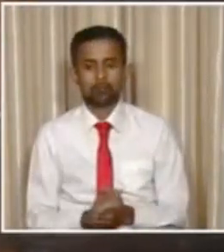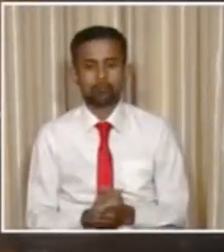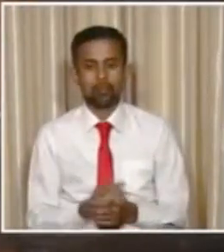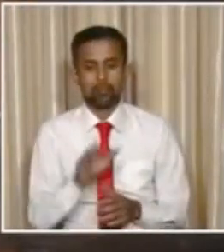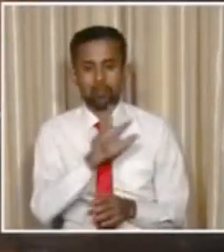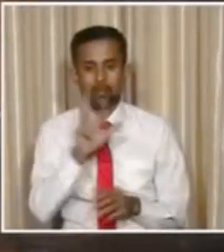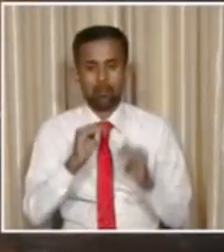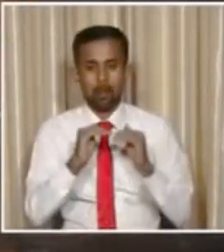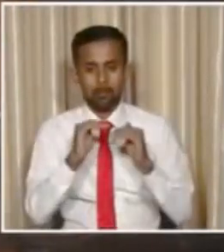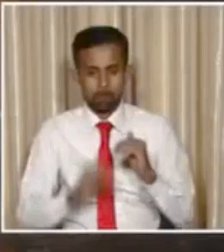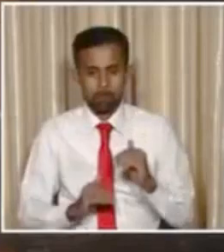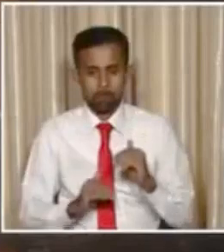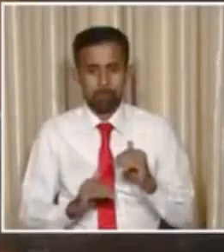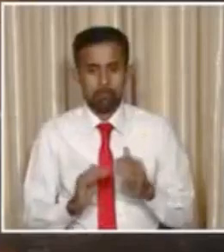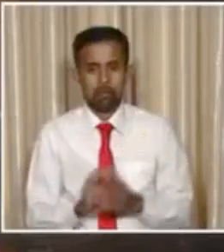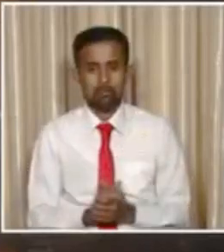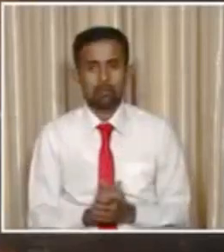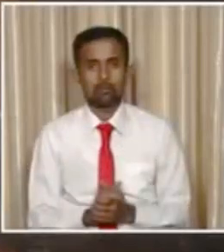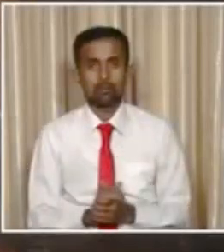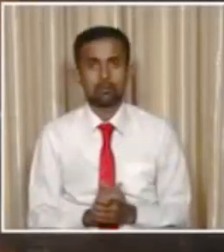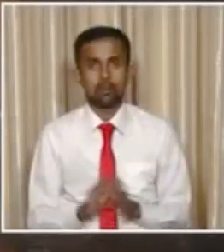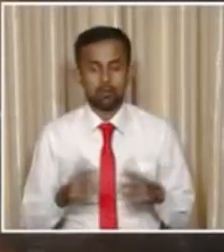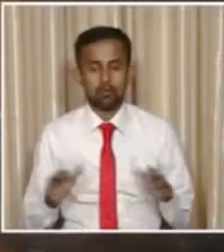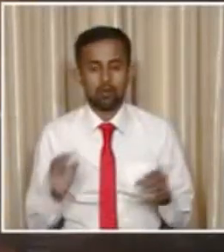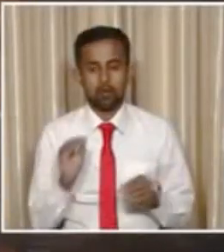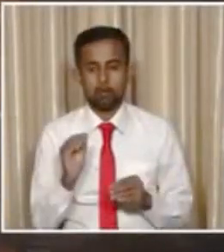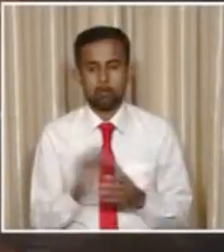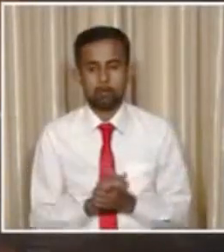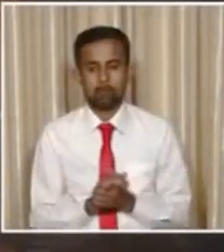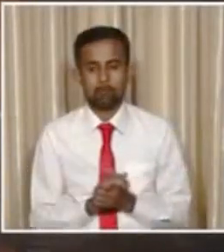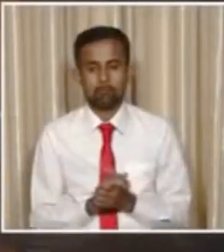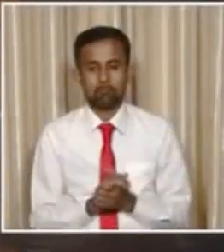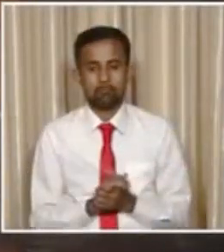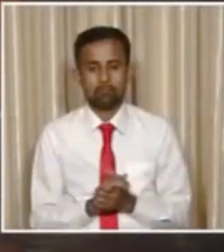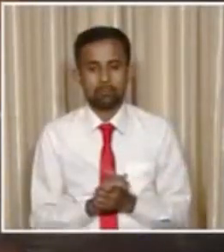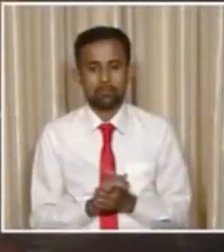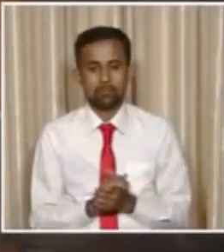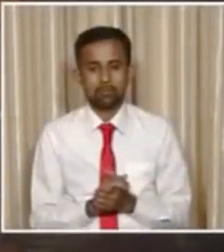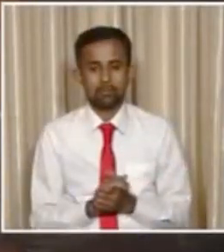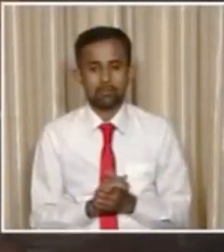19න් 15 අවසන් කරන්න අවසන් කරනවා